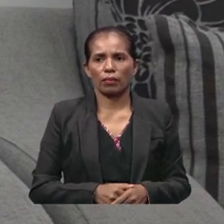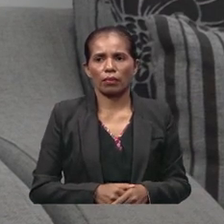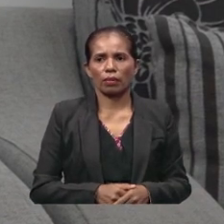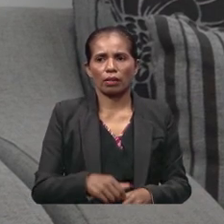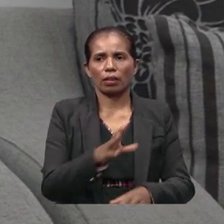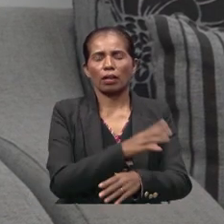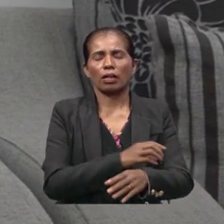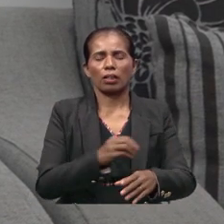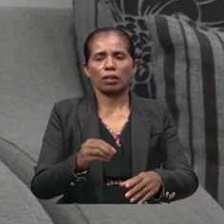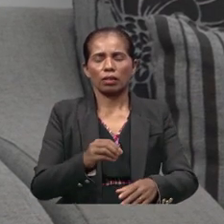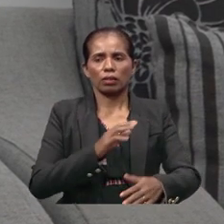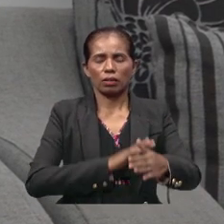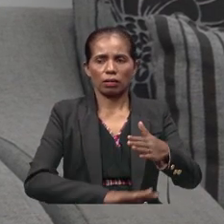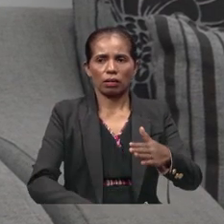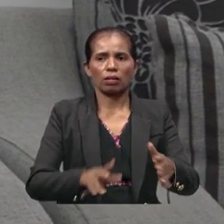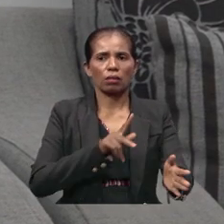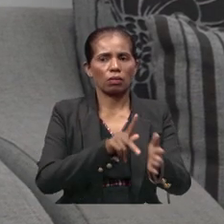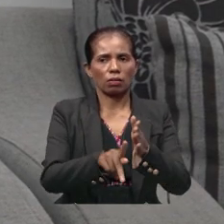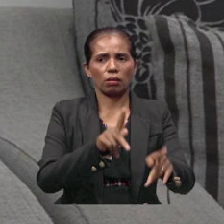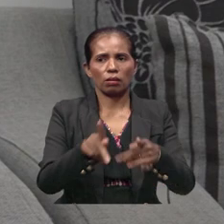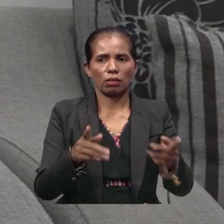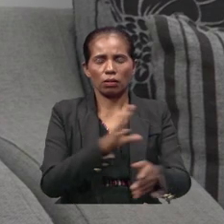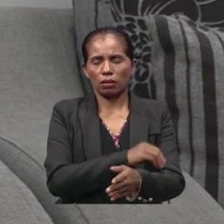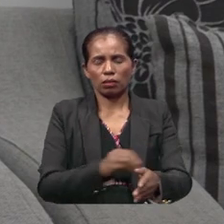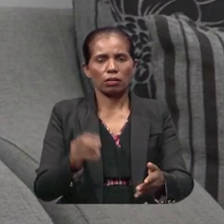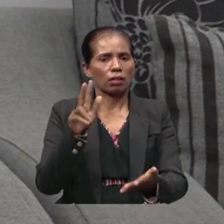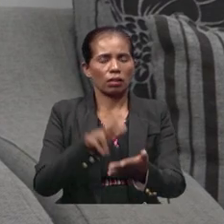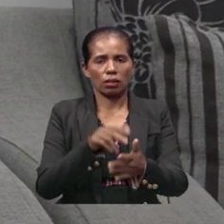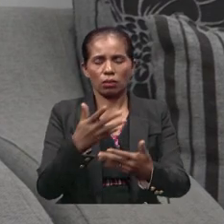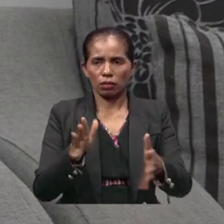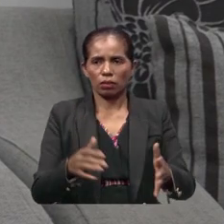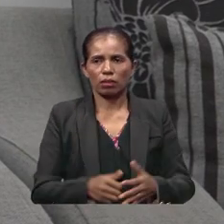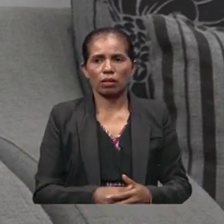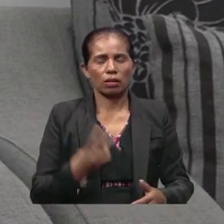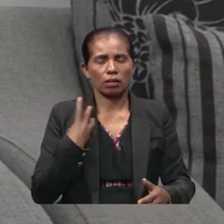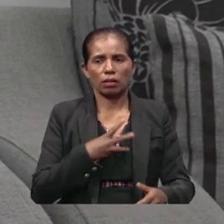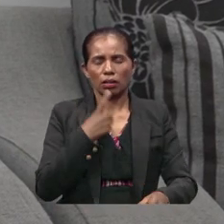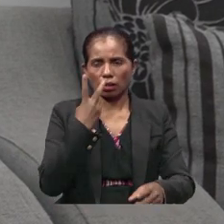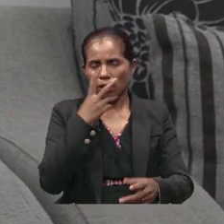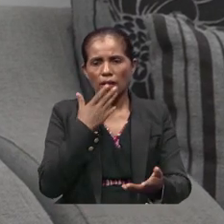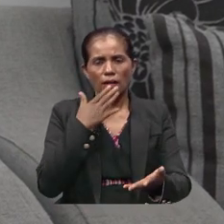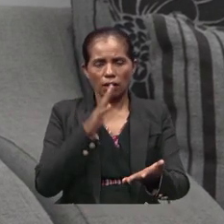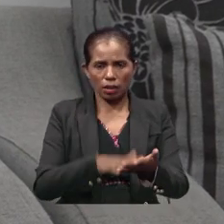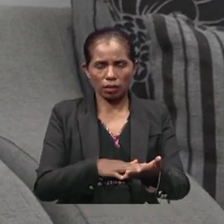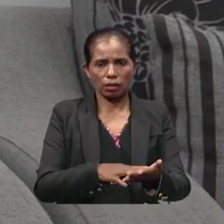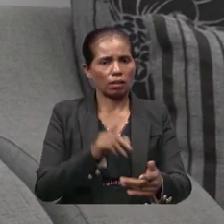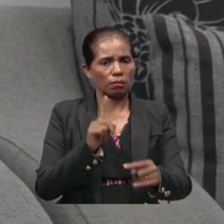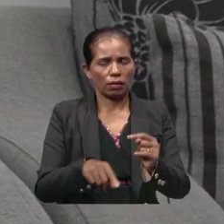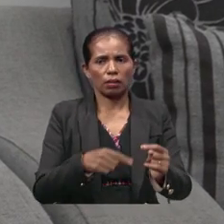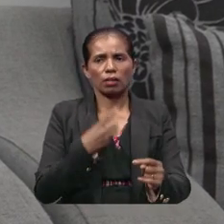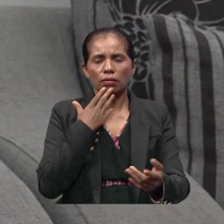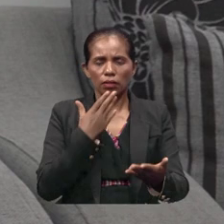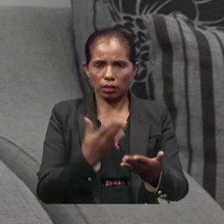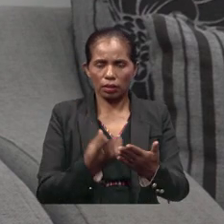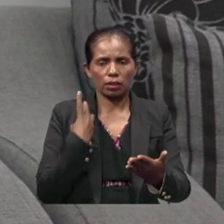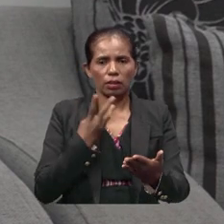aborto se era que o homalo nem legaliza tudo de Nah, itu lah bila buat ni berat, itu dia berat. Buat ni berdiam